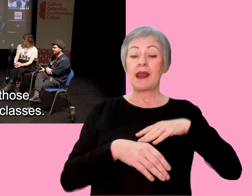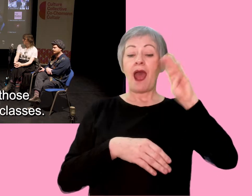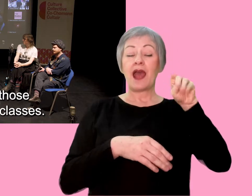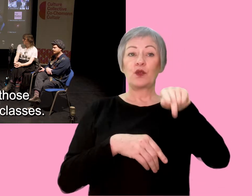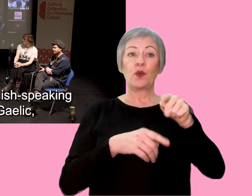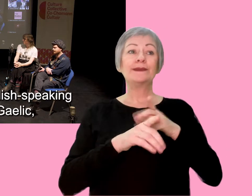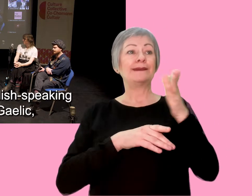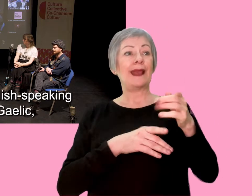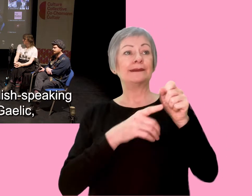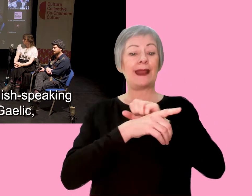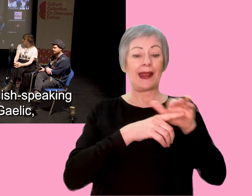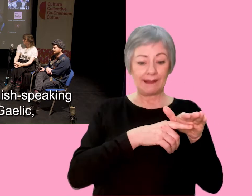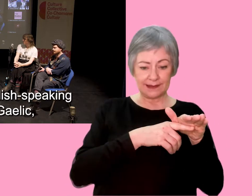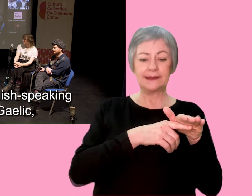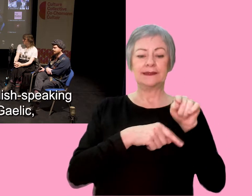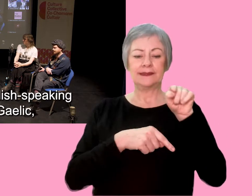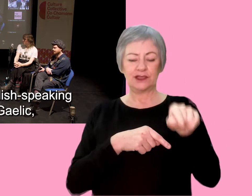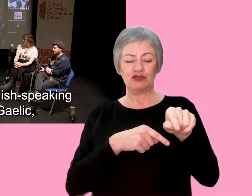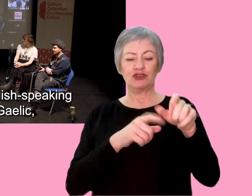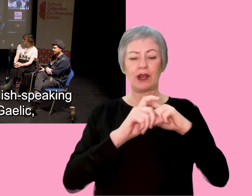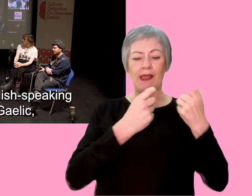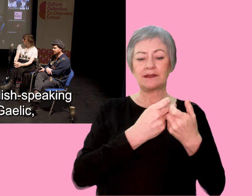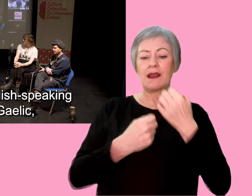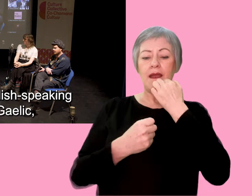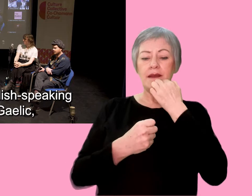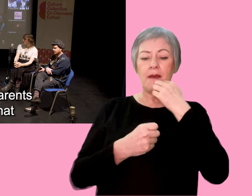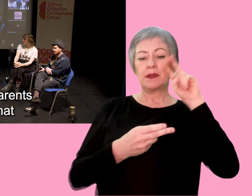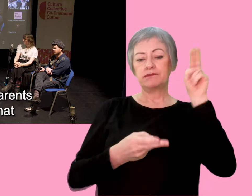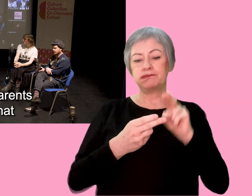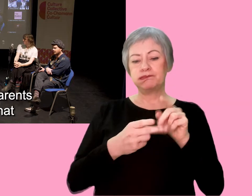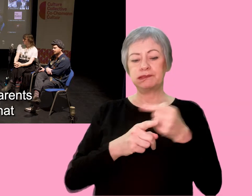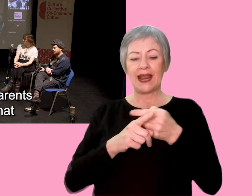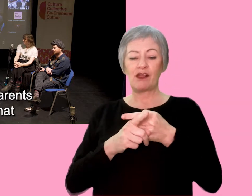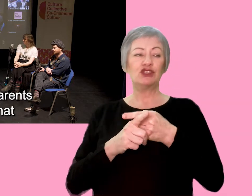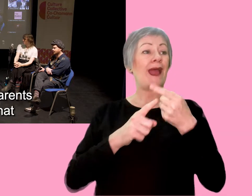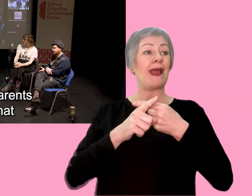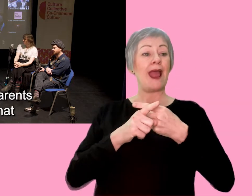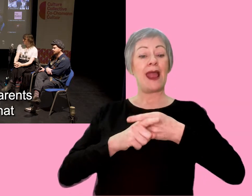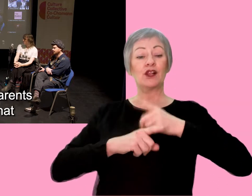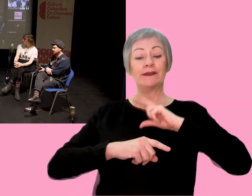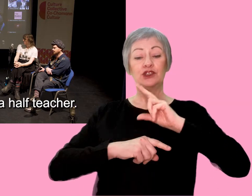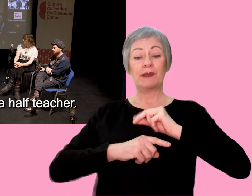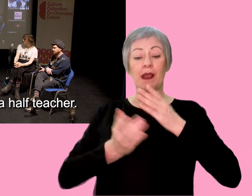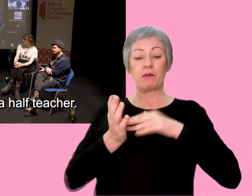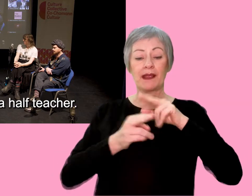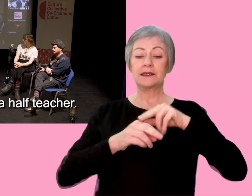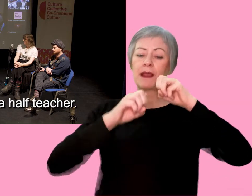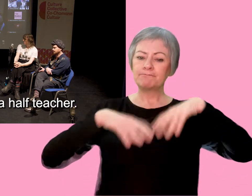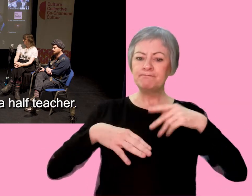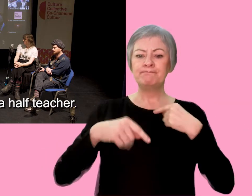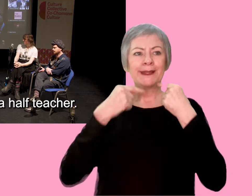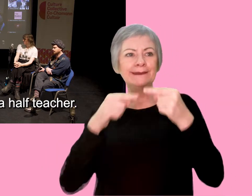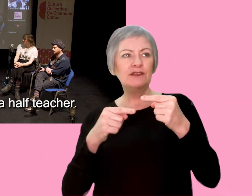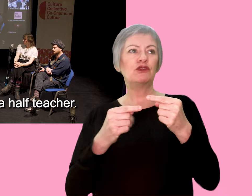björle. De aarde van toegtje onze björle, is barach het aan Gaelic, kaili lucht de björle, teacher, nor